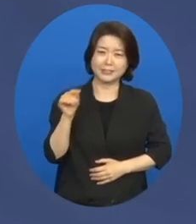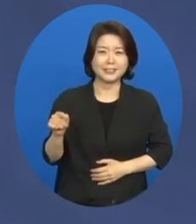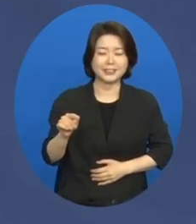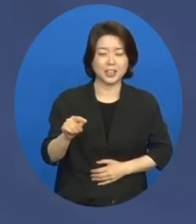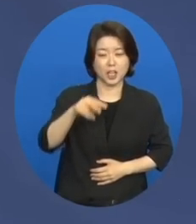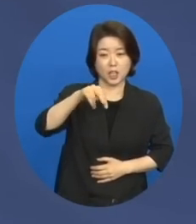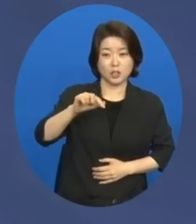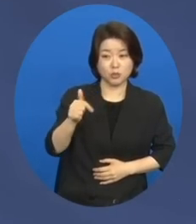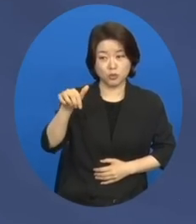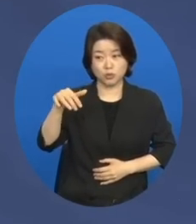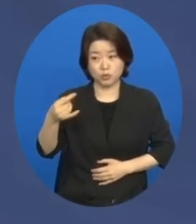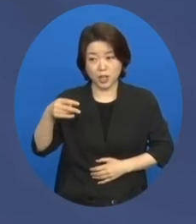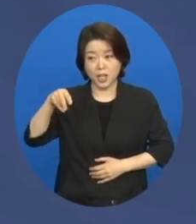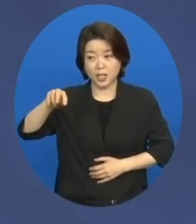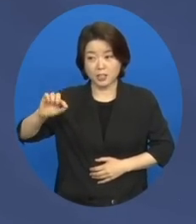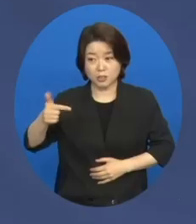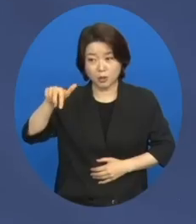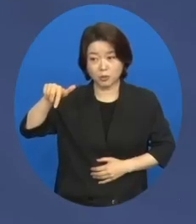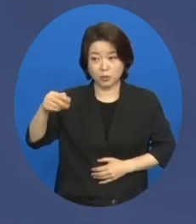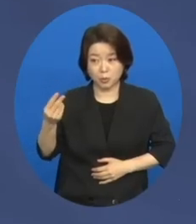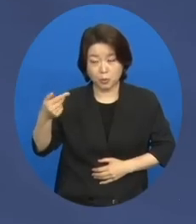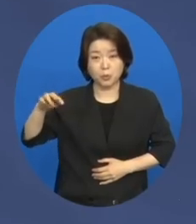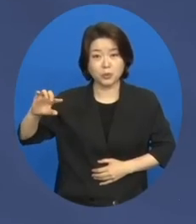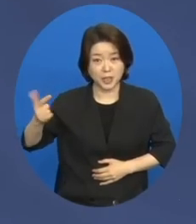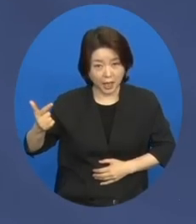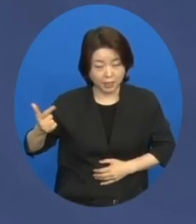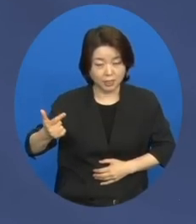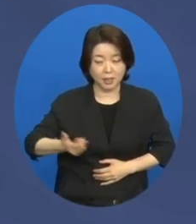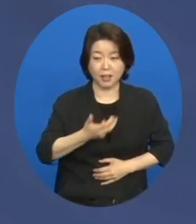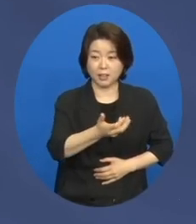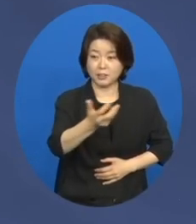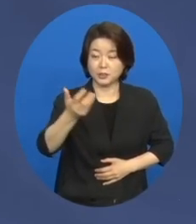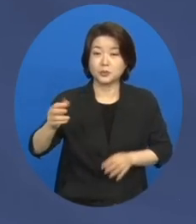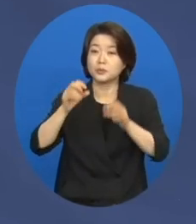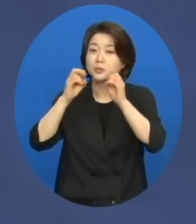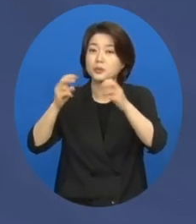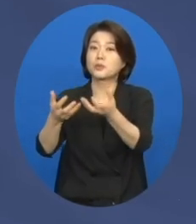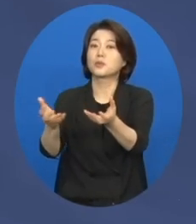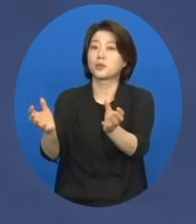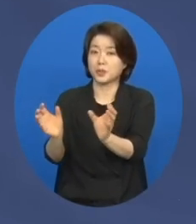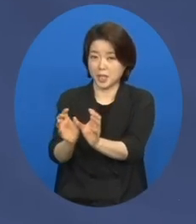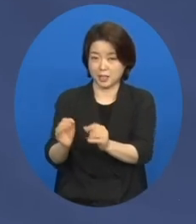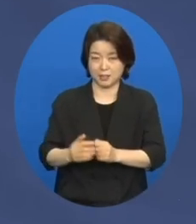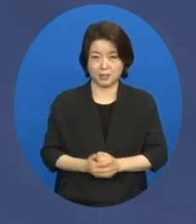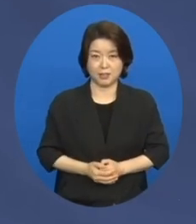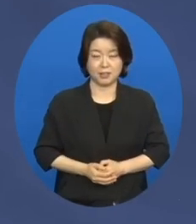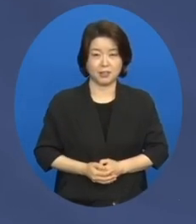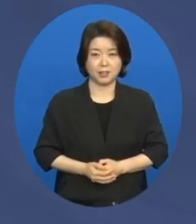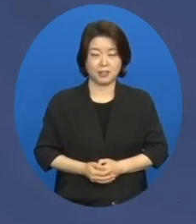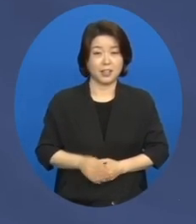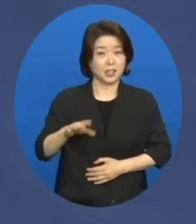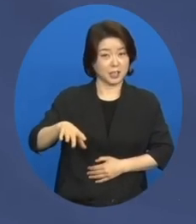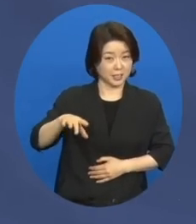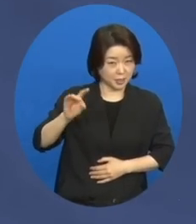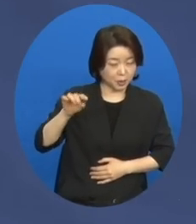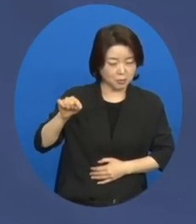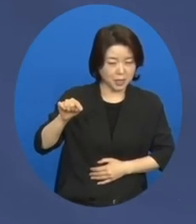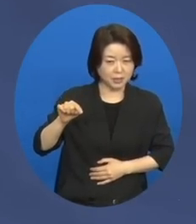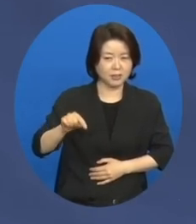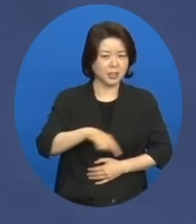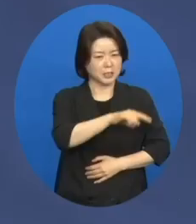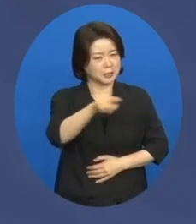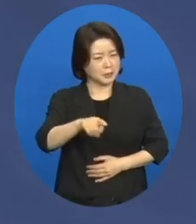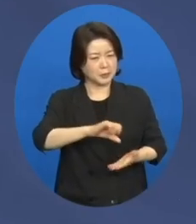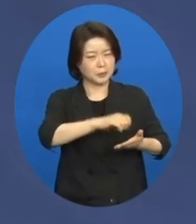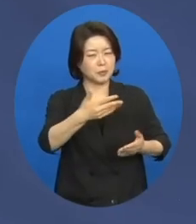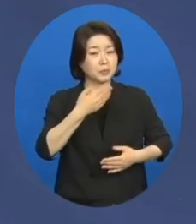있는데, 그러니까 순회 선교단하고 앞에 고유명사가 없다 보니까 처음에만 해도 지금은 그래도 조금은 알려져서